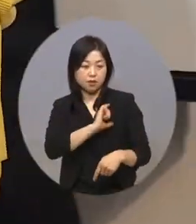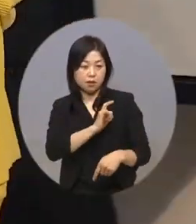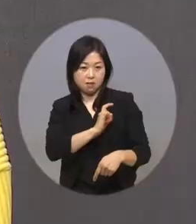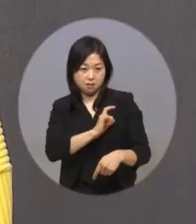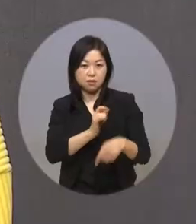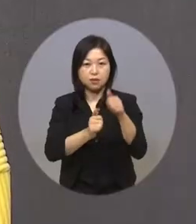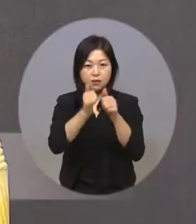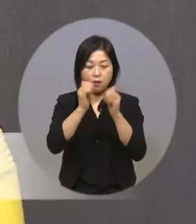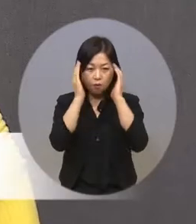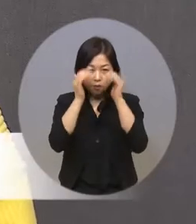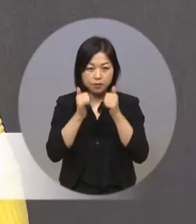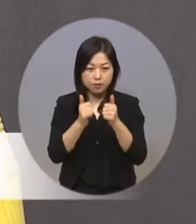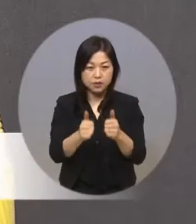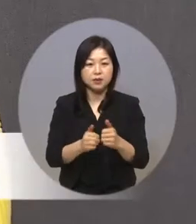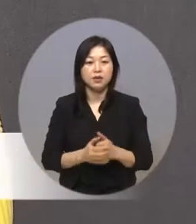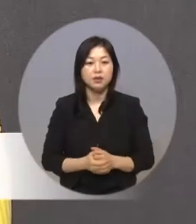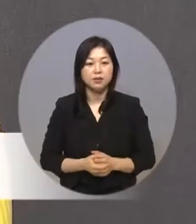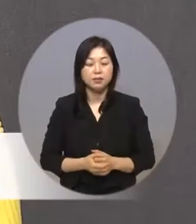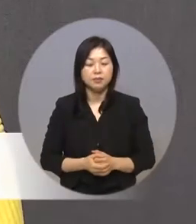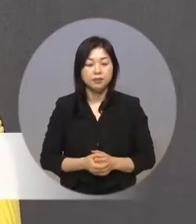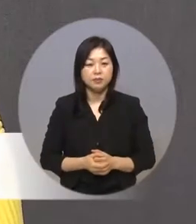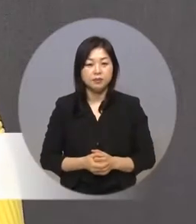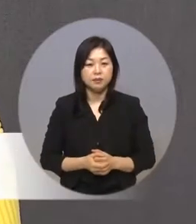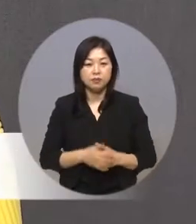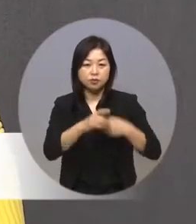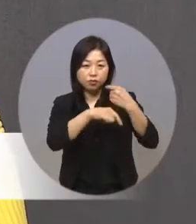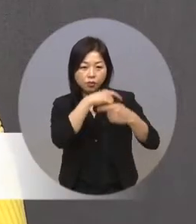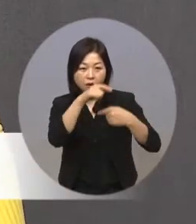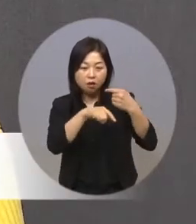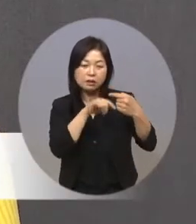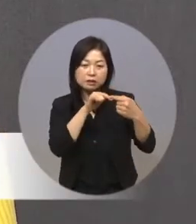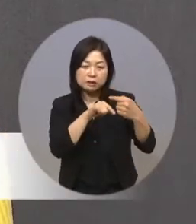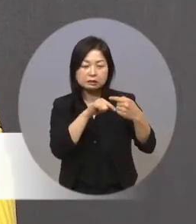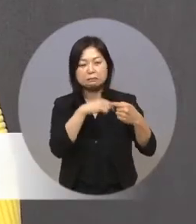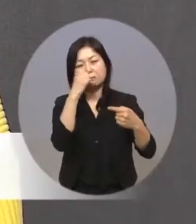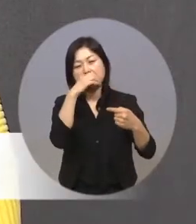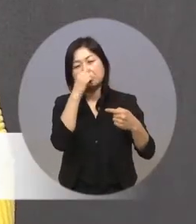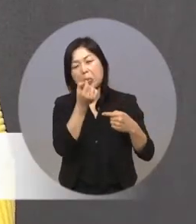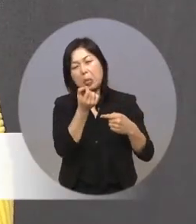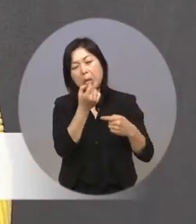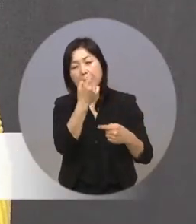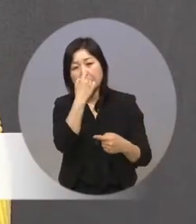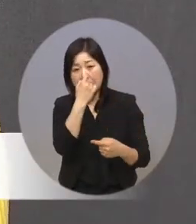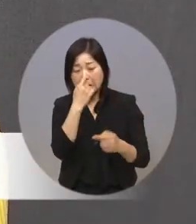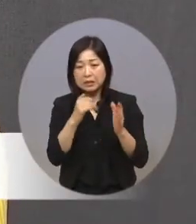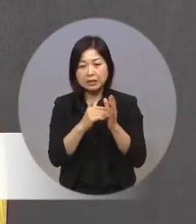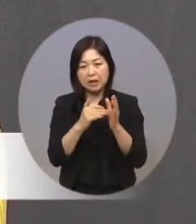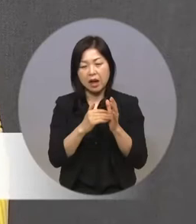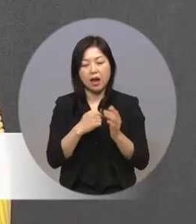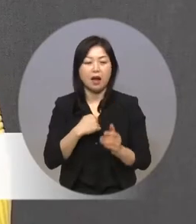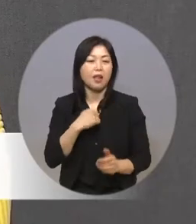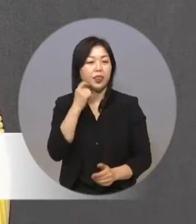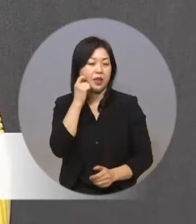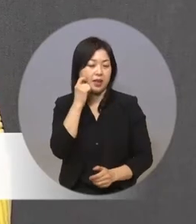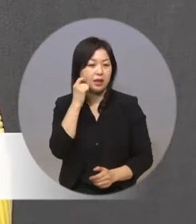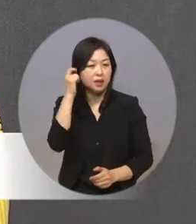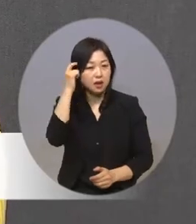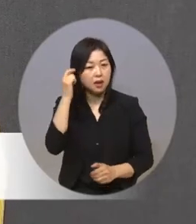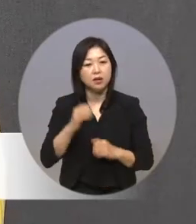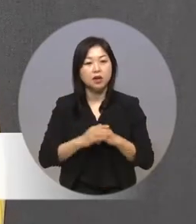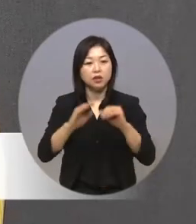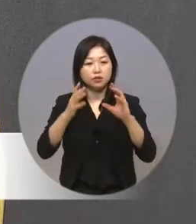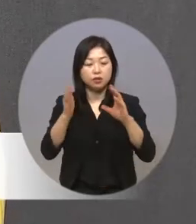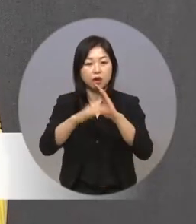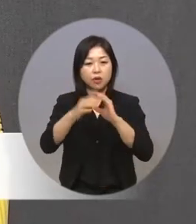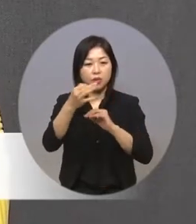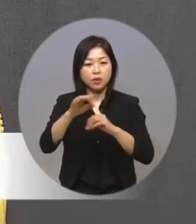제가 어설프게 이렇게 뭔가 언어를 갖고 하면 안 되겠다 싶어서 제가 국가공인 수어